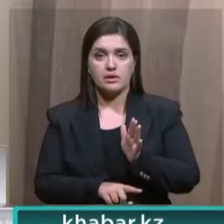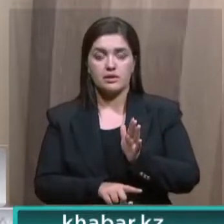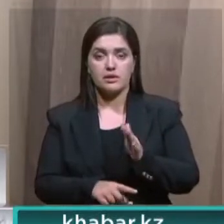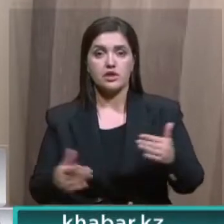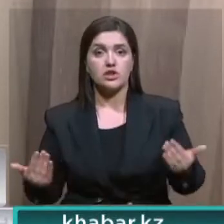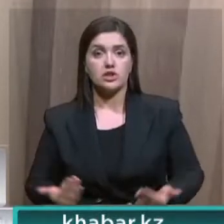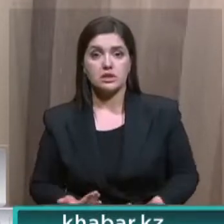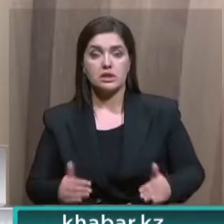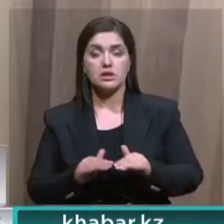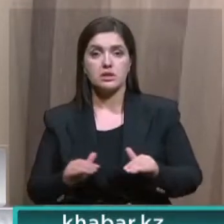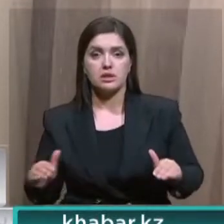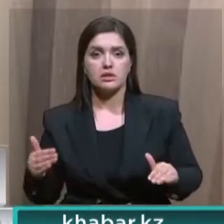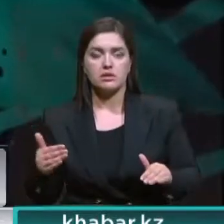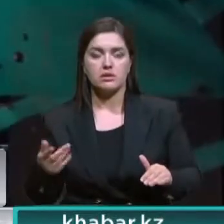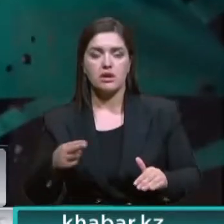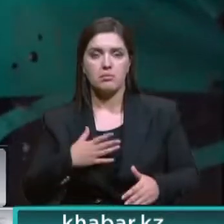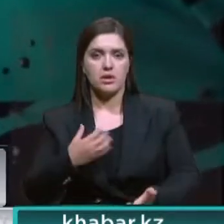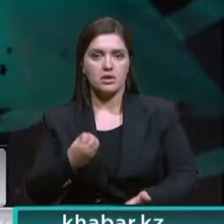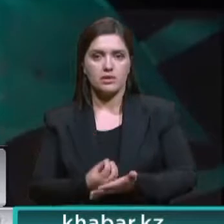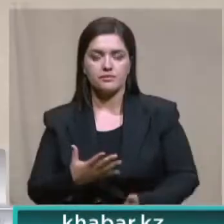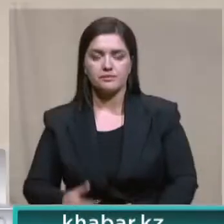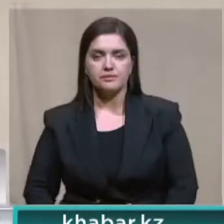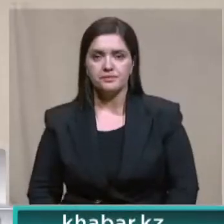Жизнь детей для меня дороже.